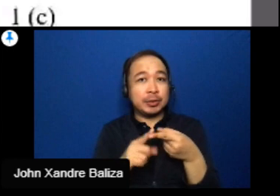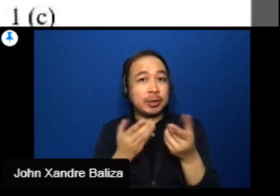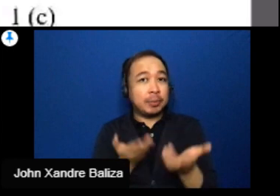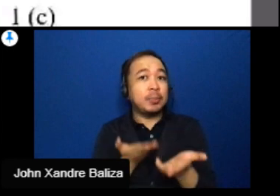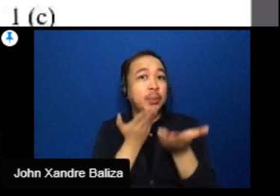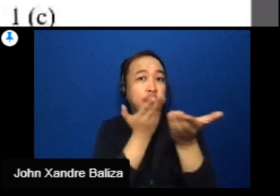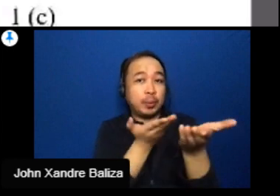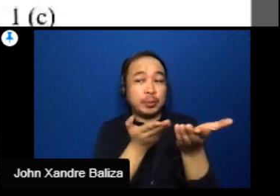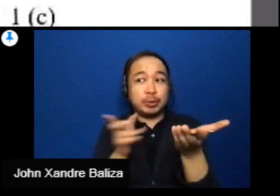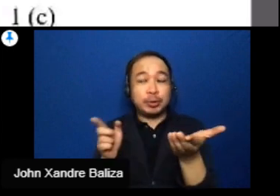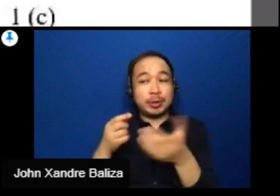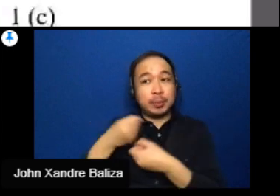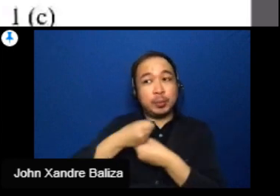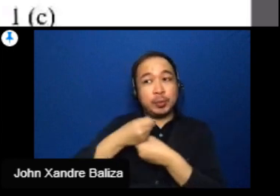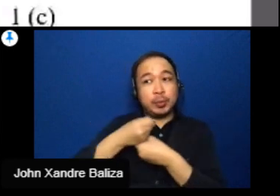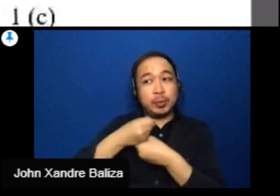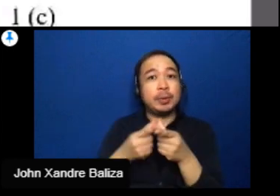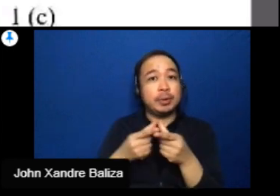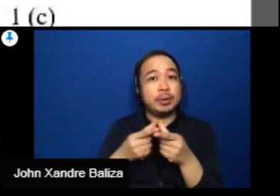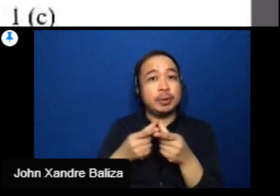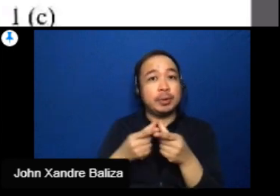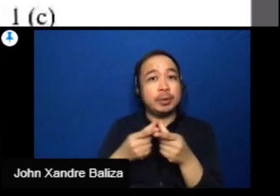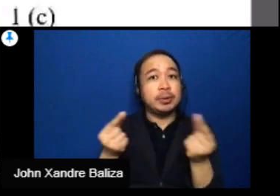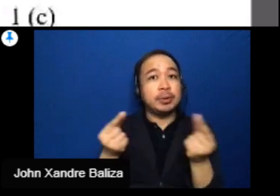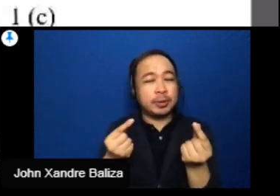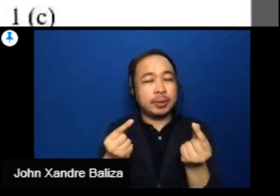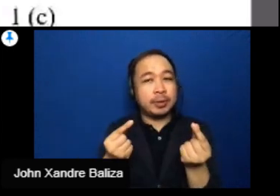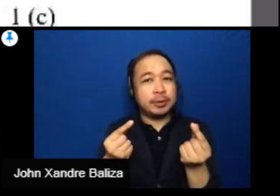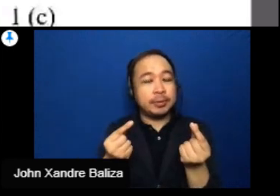и касающейся